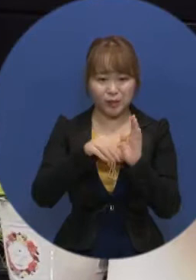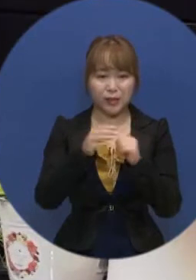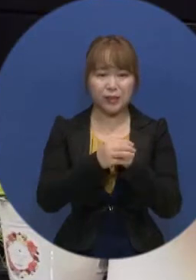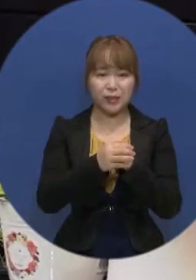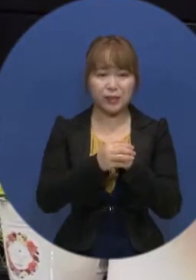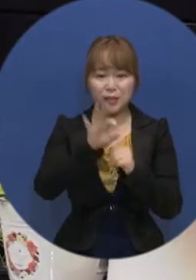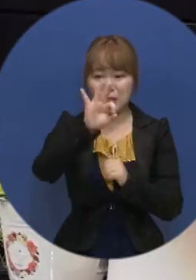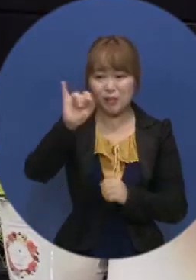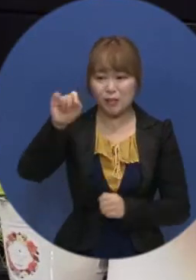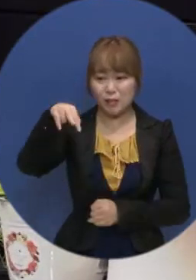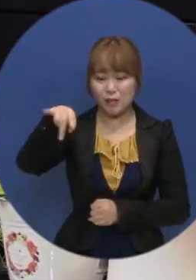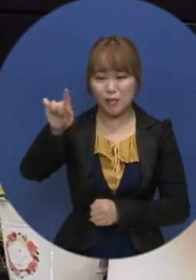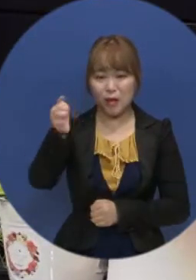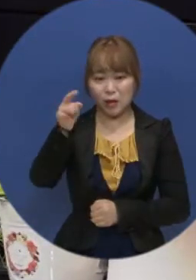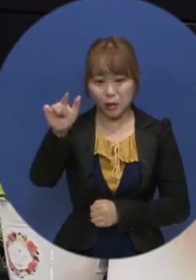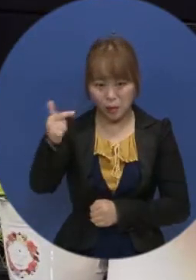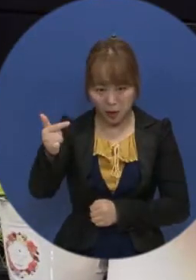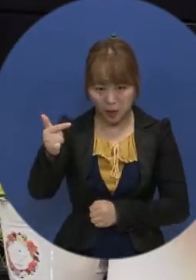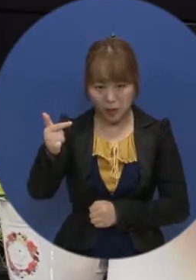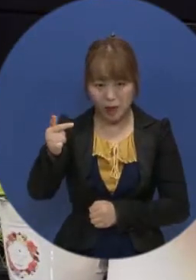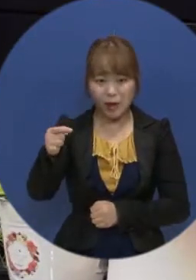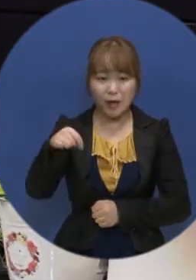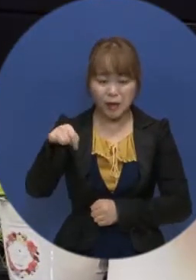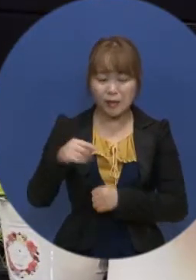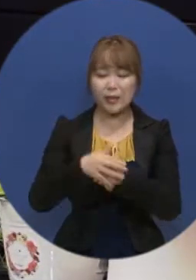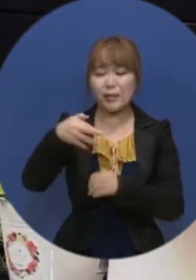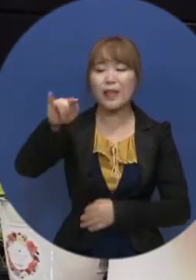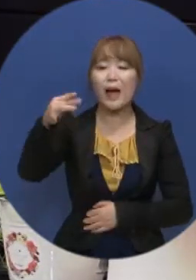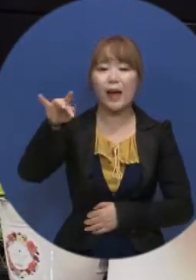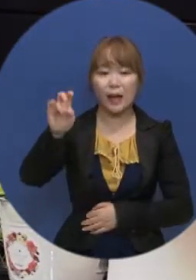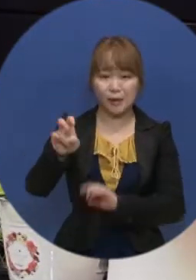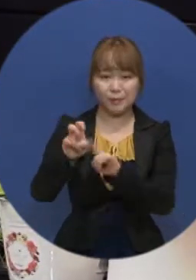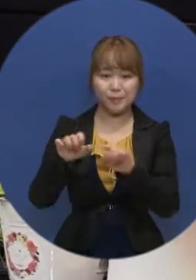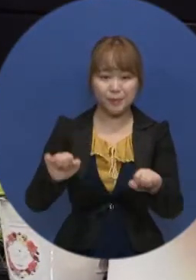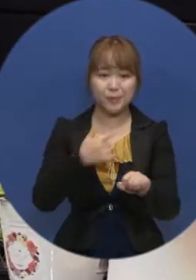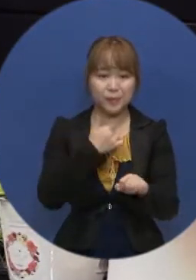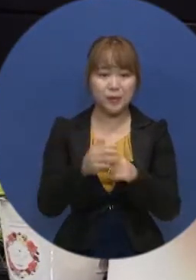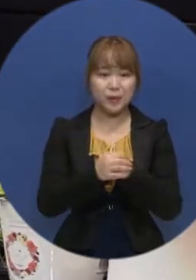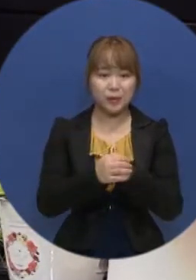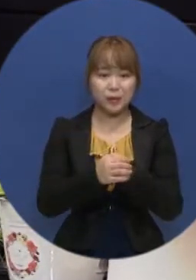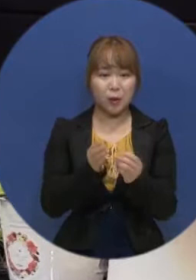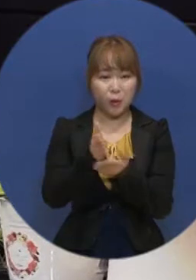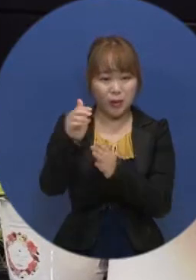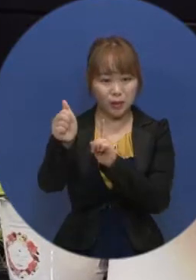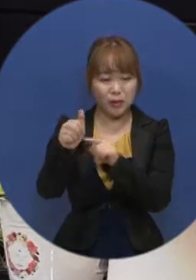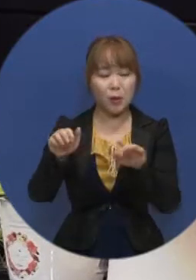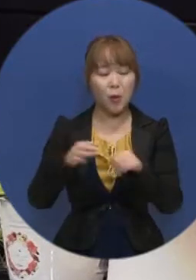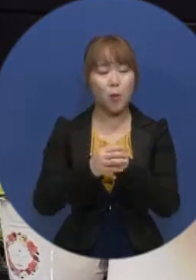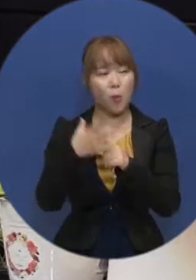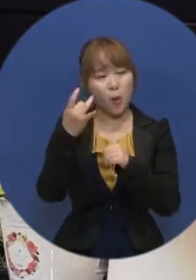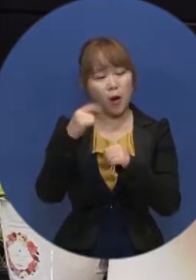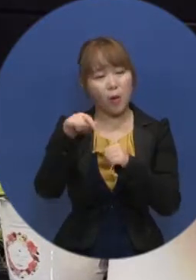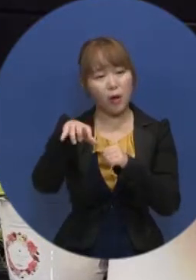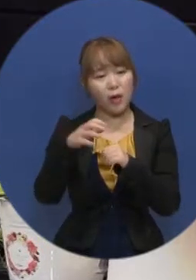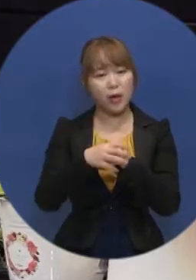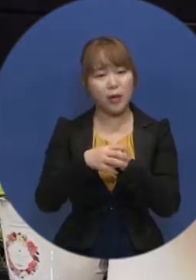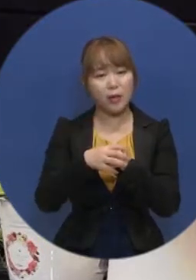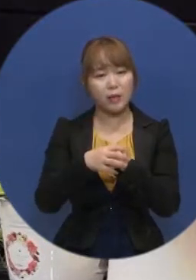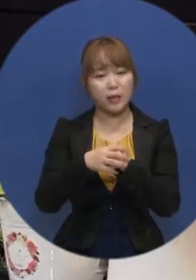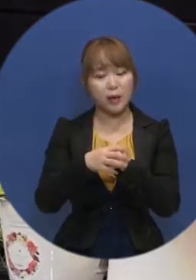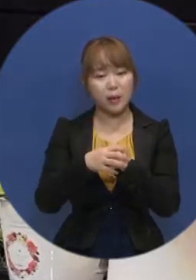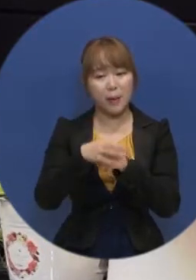이사관으로 차감으로 있었는데 네네. 과장들이 이제 현역 네. 대령들이었죠. 네네. 그래서